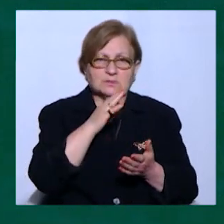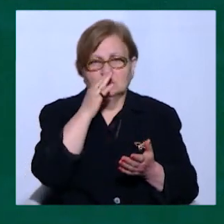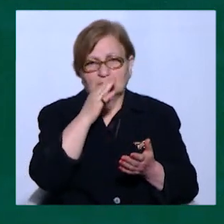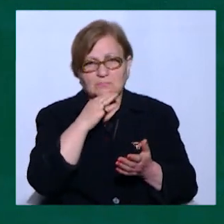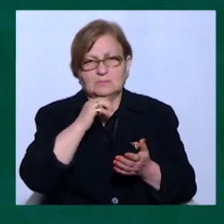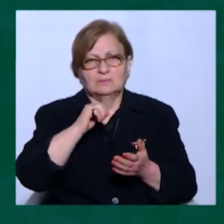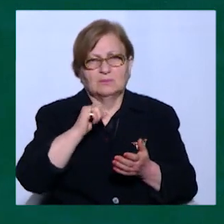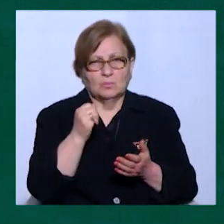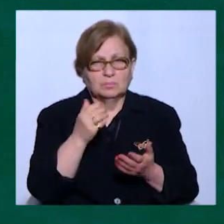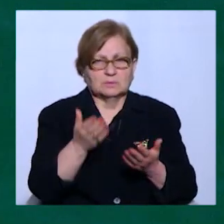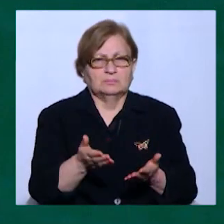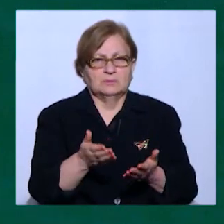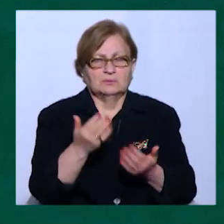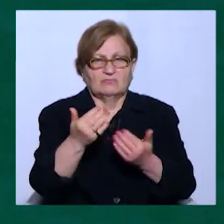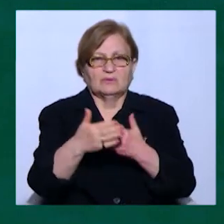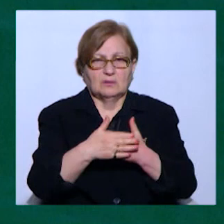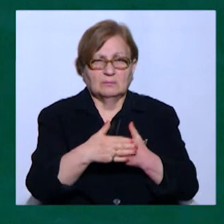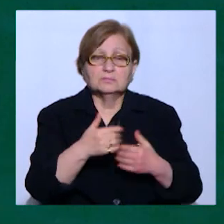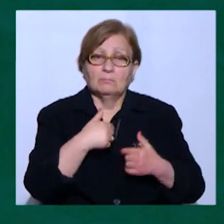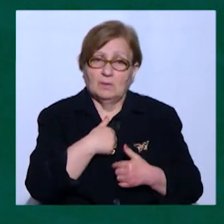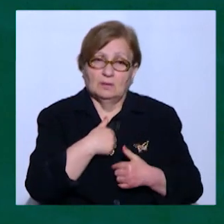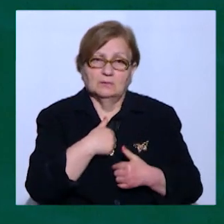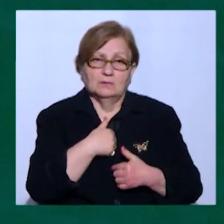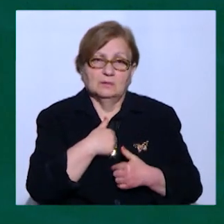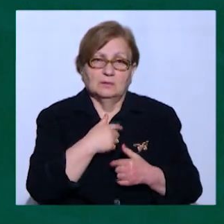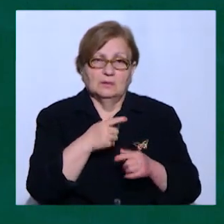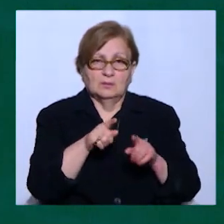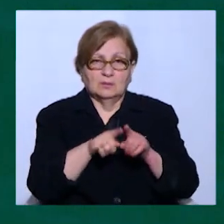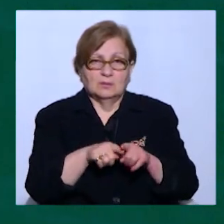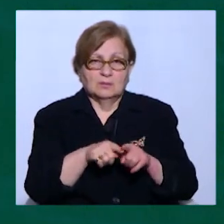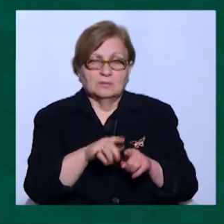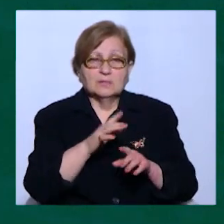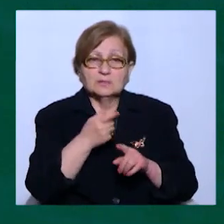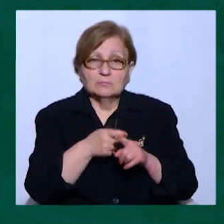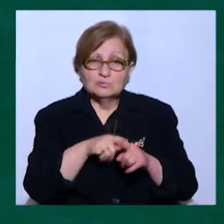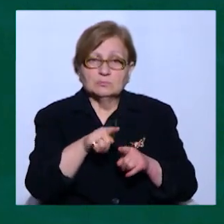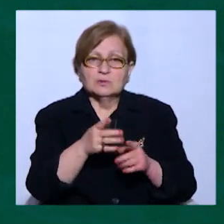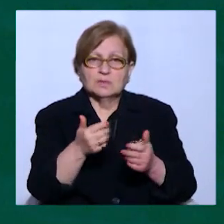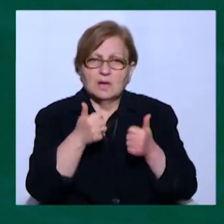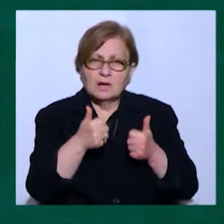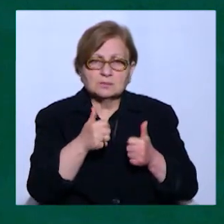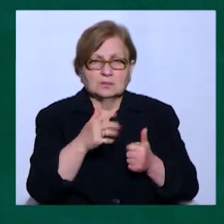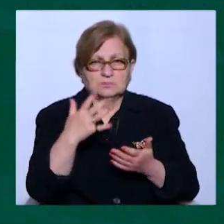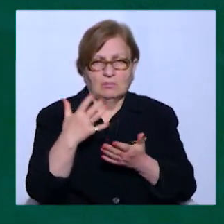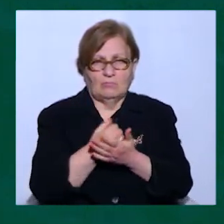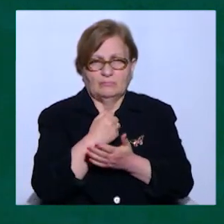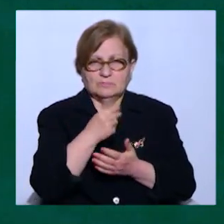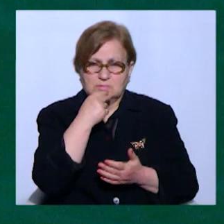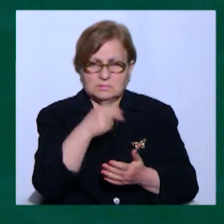მეგობრები, თქვენი ახლობლები და მეც. აშეს როგორ გამოვიდეს ძალიან კარგად და